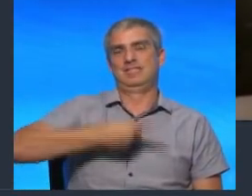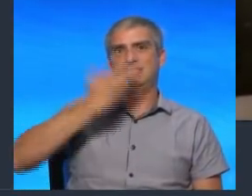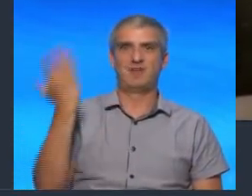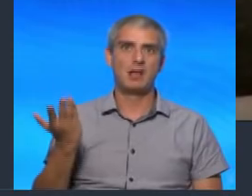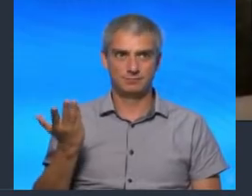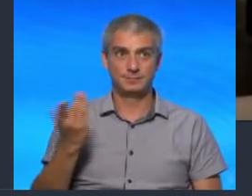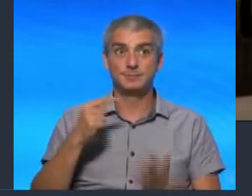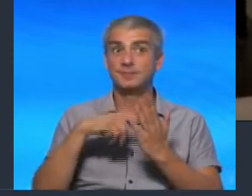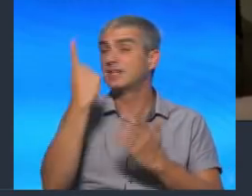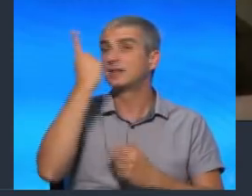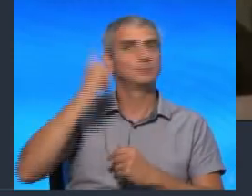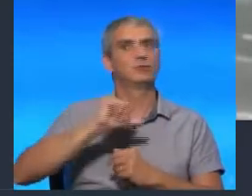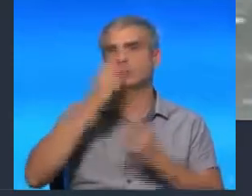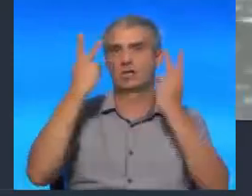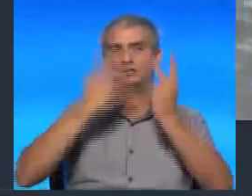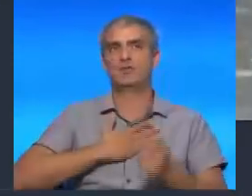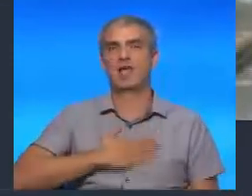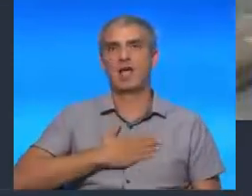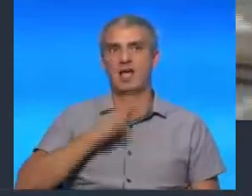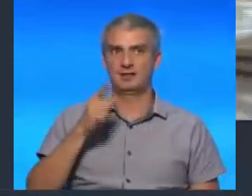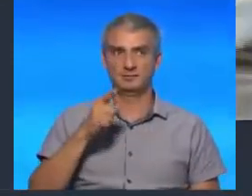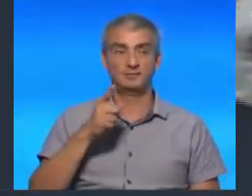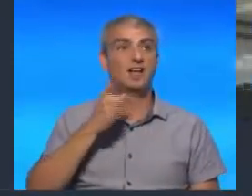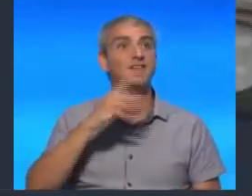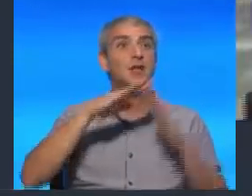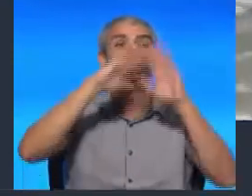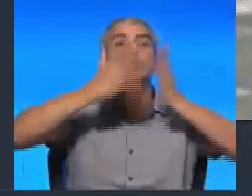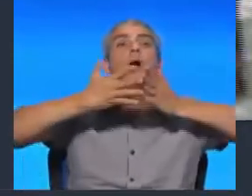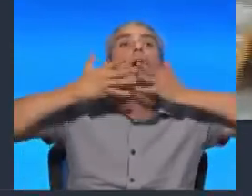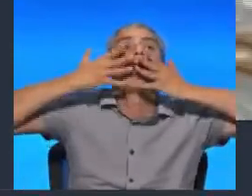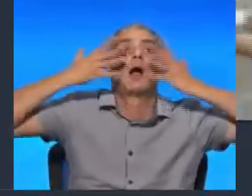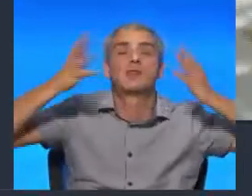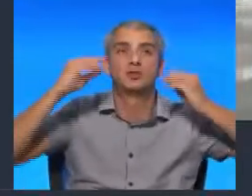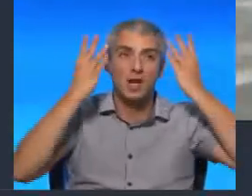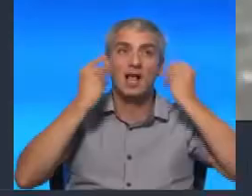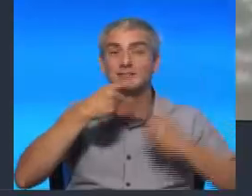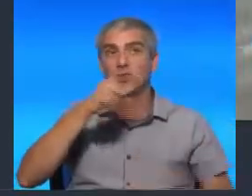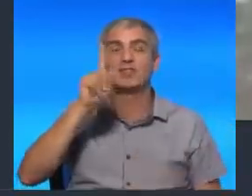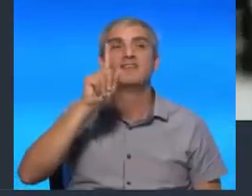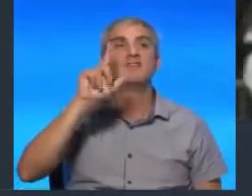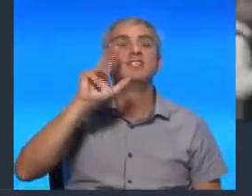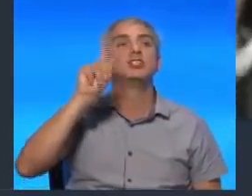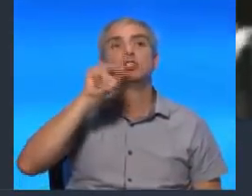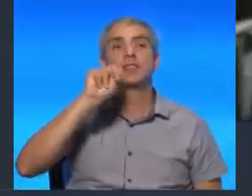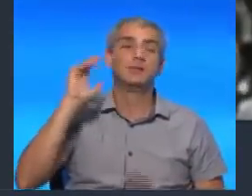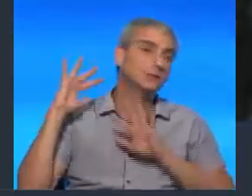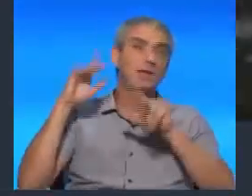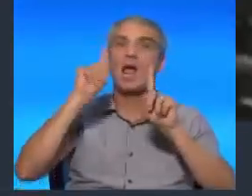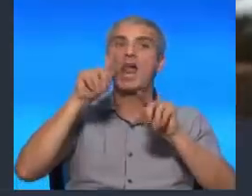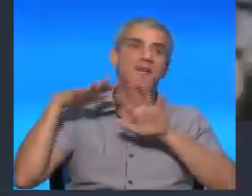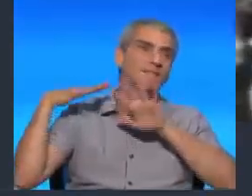מאחת המצוות החשובות של החג הזה. אל הסוכה הענקית הזאת של חסידות ויז'ניץ מגיעים בכל ערב אלפי חסידים.